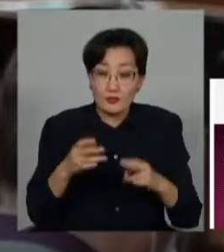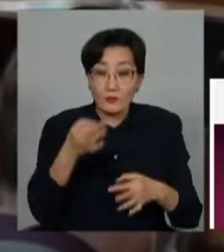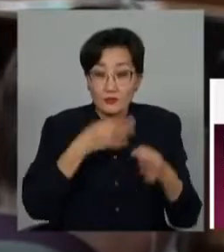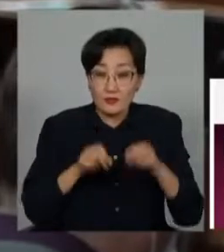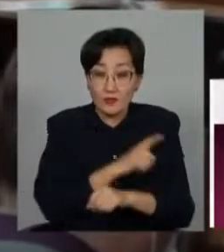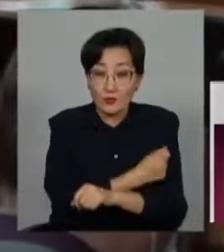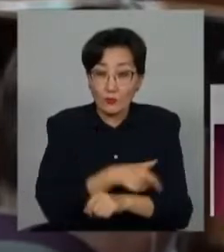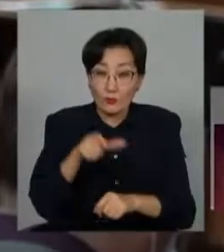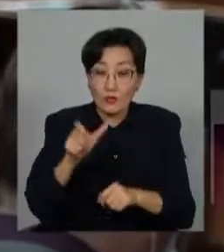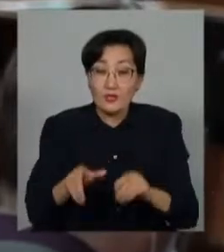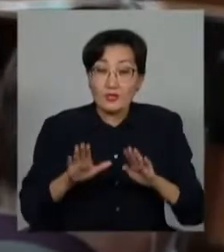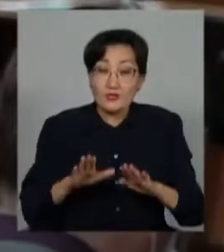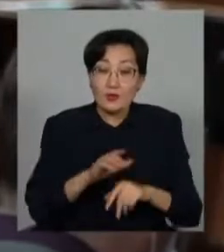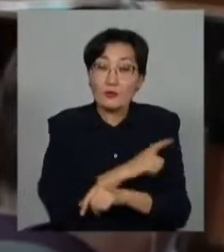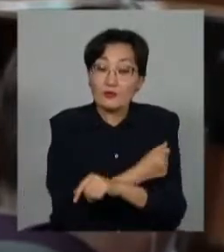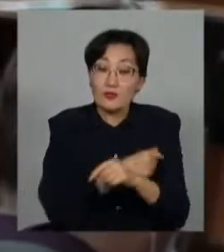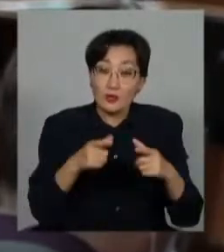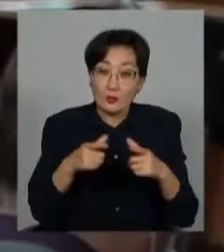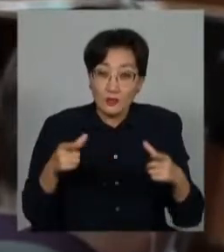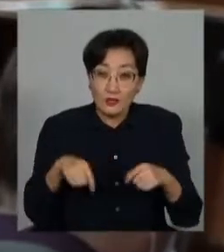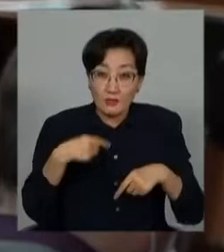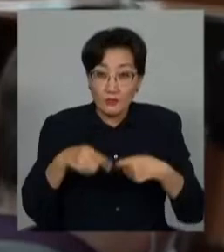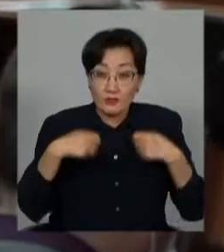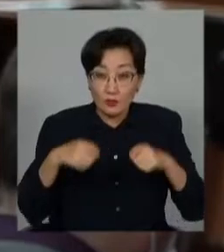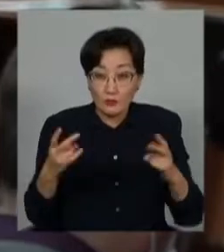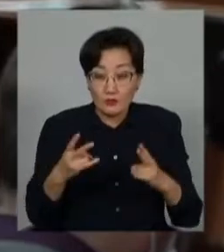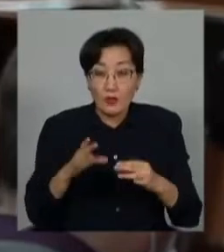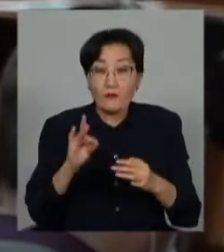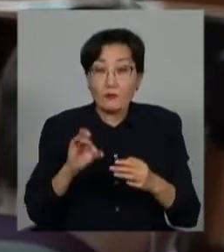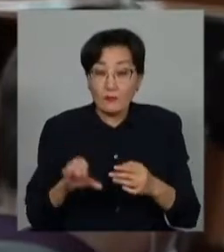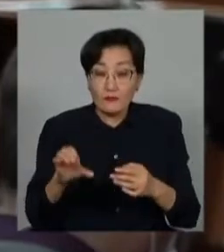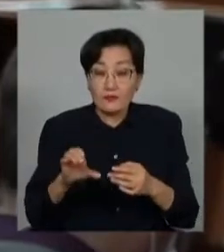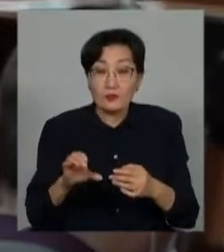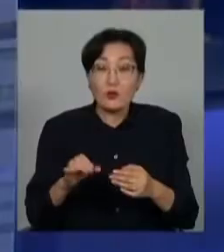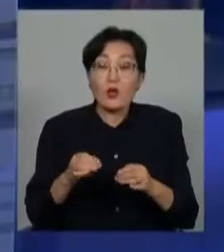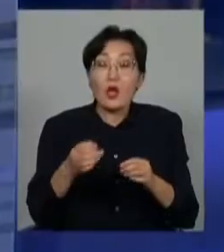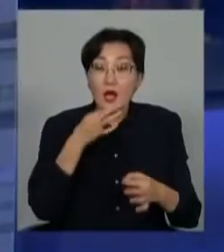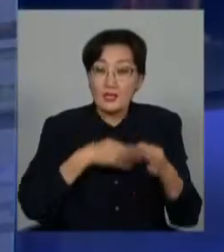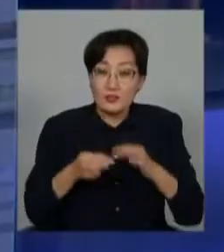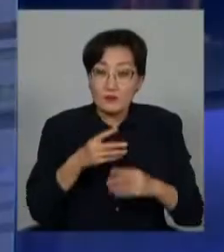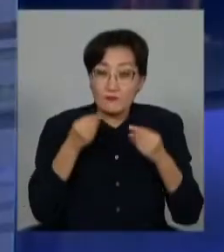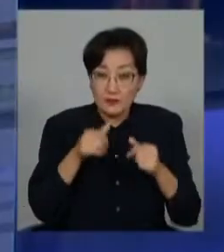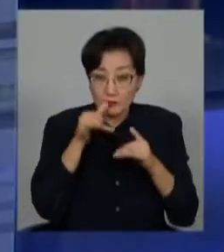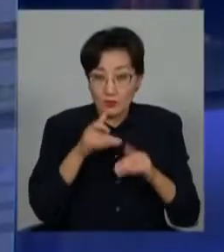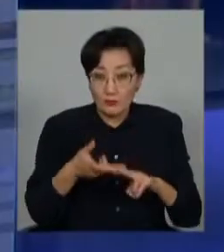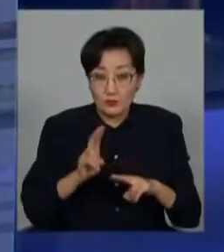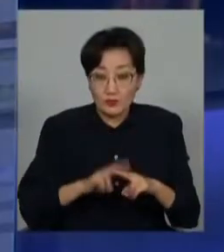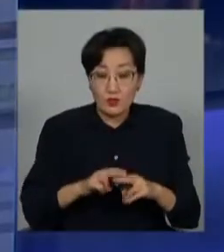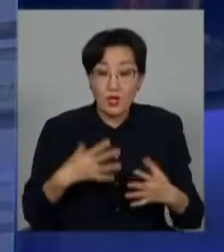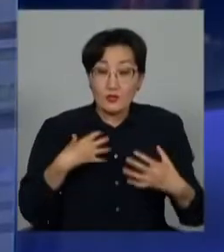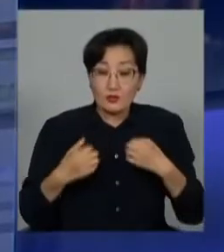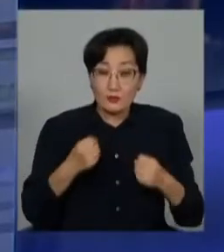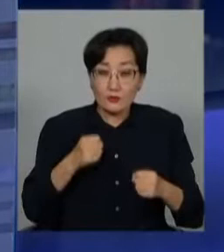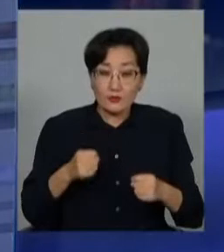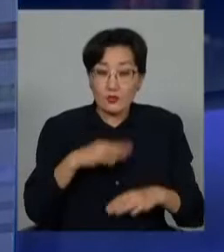Фармацевттер препараттарды тек дәрігердің нұсқаулығымен беру керек. Ковид бұл вирус қой. Оған антибиотиктер әсер ете алмайды. Сондықтан